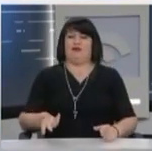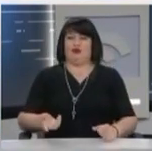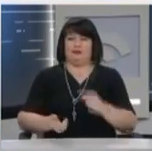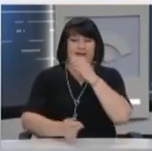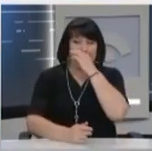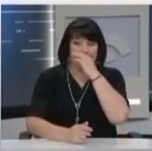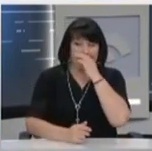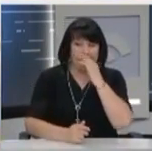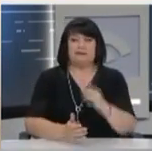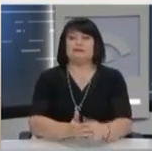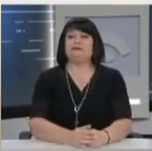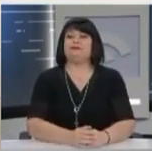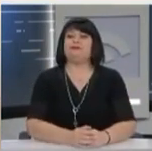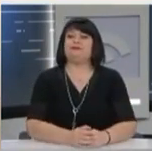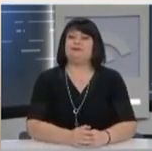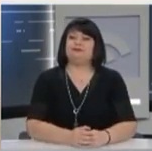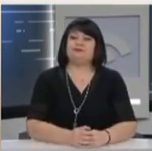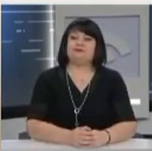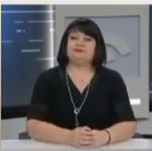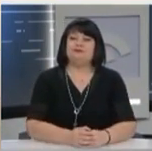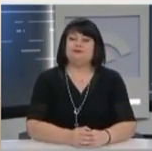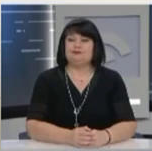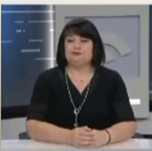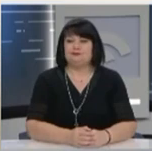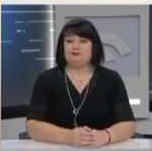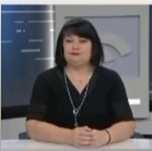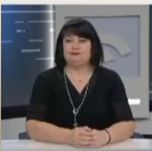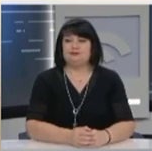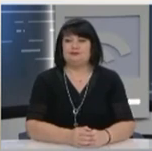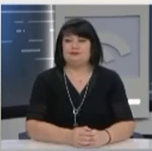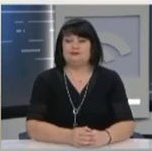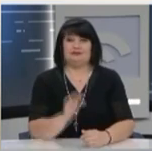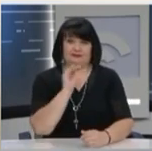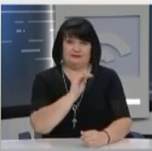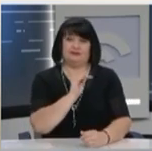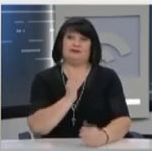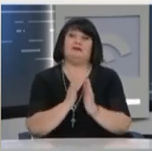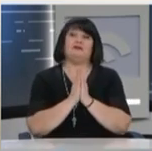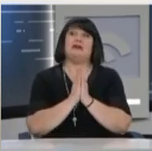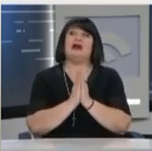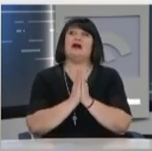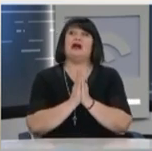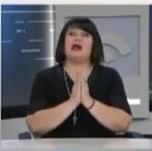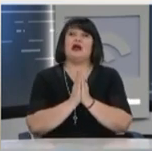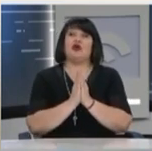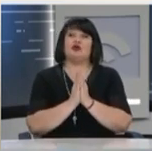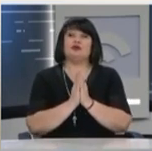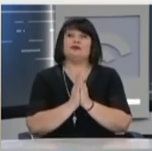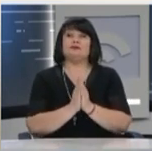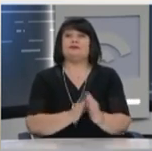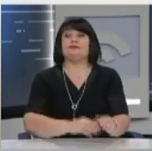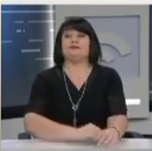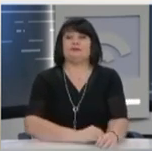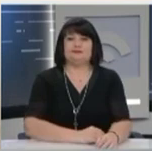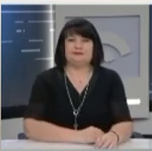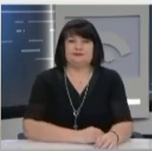Πάμε και στο επόμενο θέμα, γιατί πιέζει ο χρόνος, αλλά πήραν παραπάνω οι υπόλοιποι, θα πάρω και εγώ. Κύριε Βελόπουλε, επειδή έχουμε πει να τελειώσουμε στις 12 και ακολουθεί ο